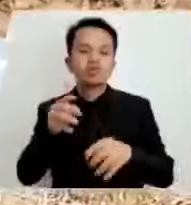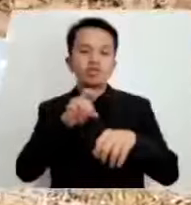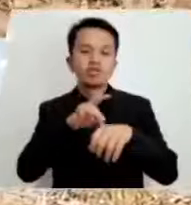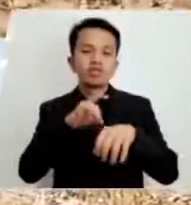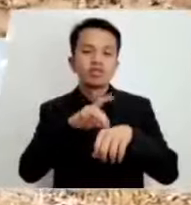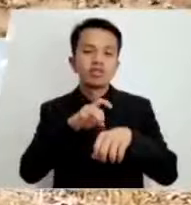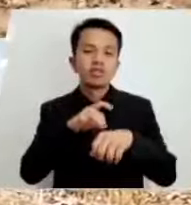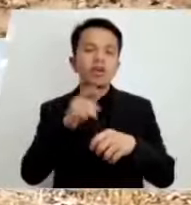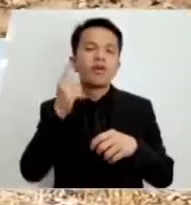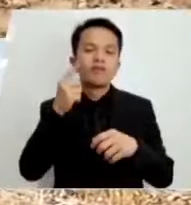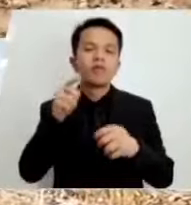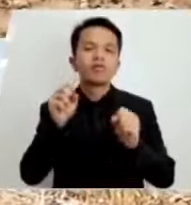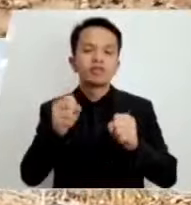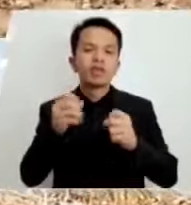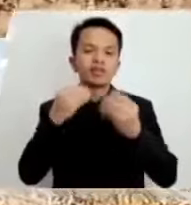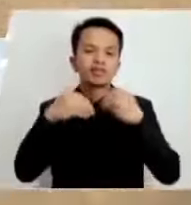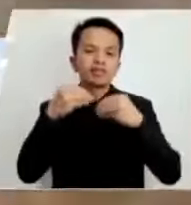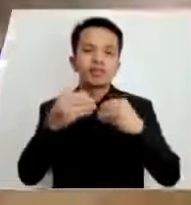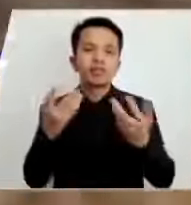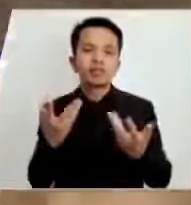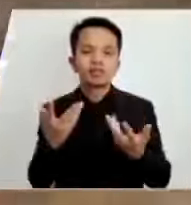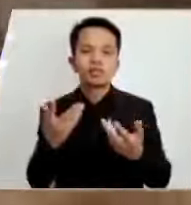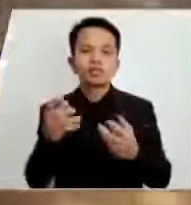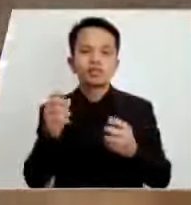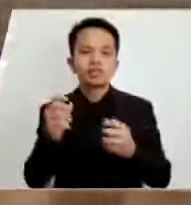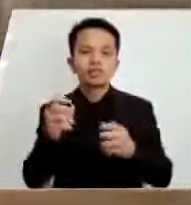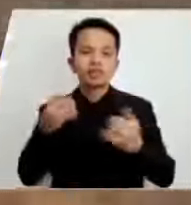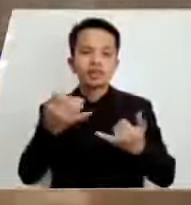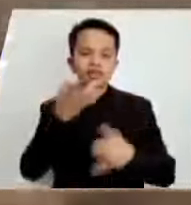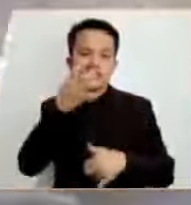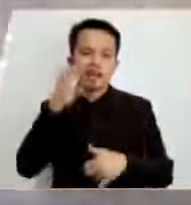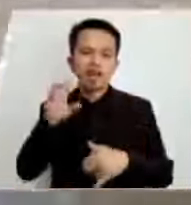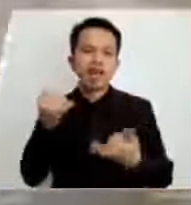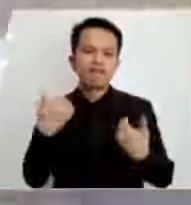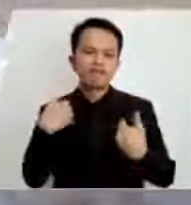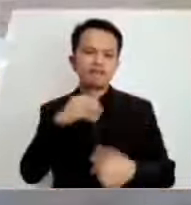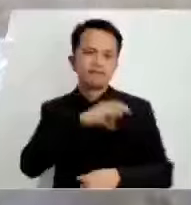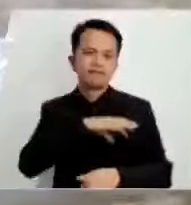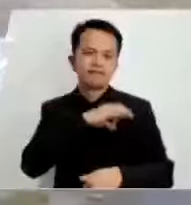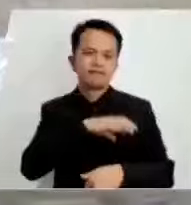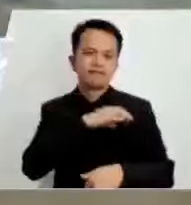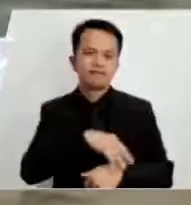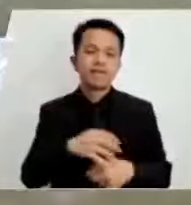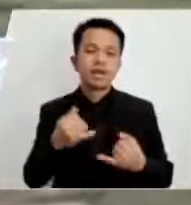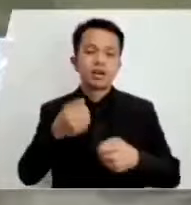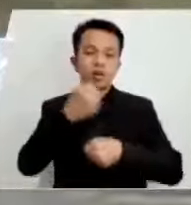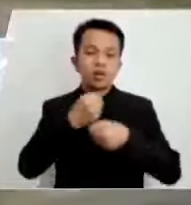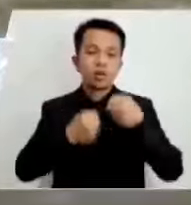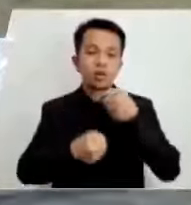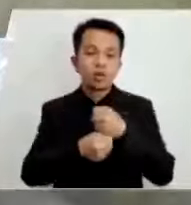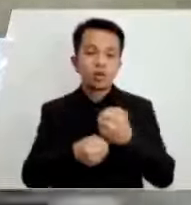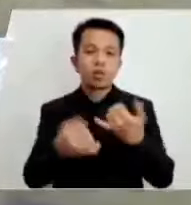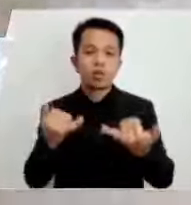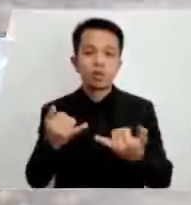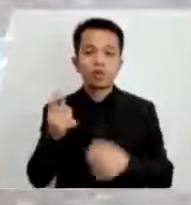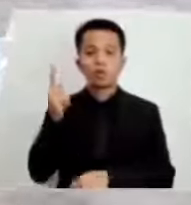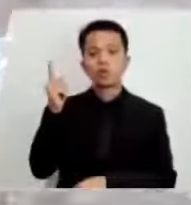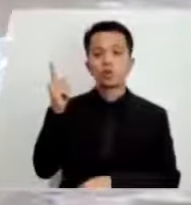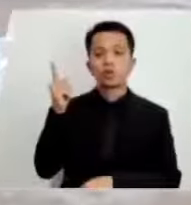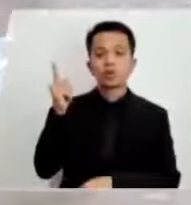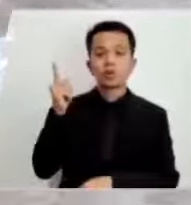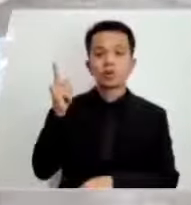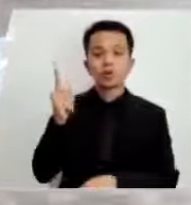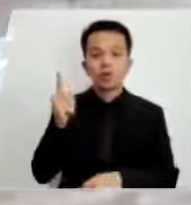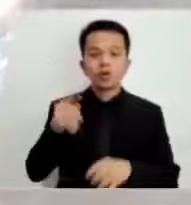maliban pa sa ibang benepisyo sa makilala ko Tato pampawi sa nararamdamang alinsangan ng ilang residente ang